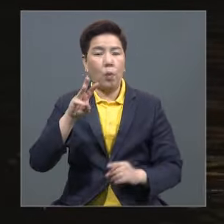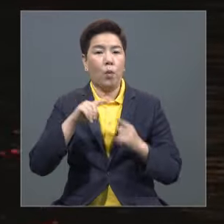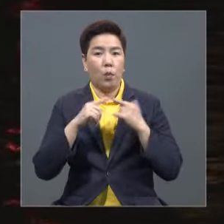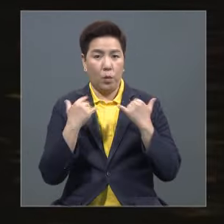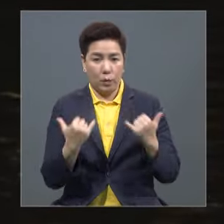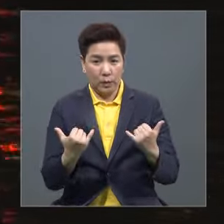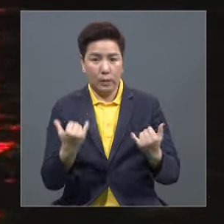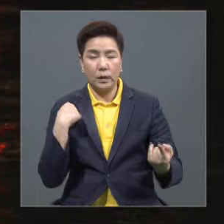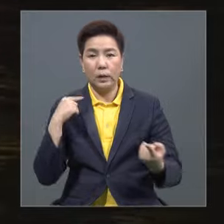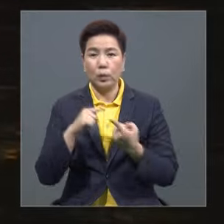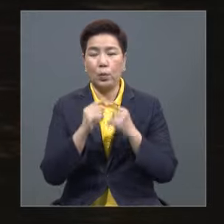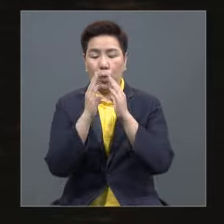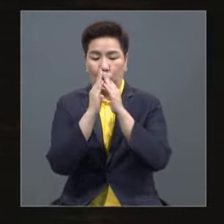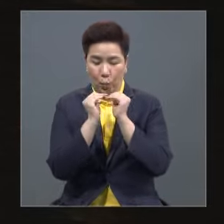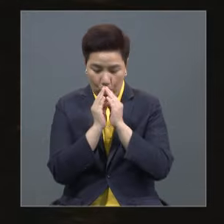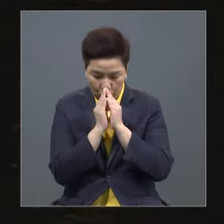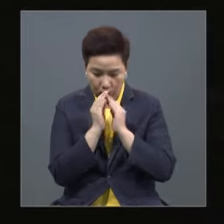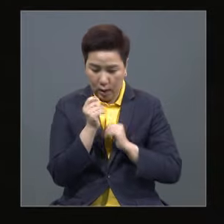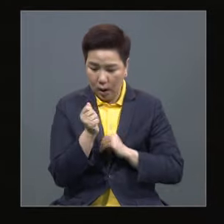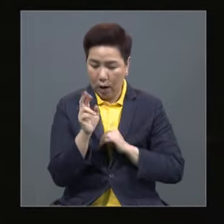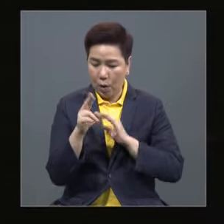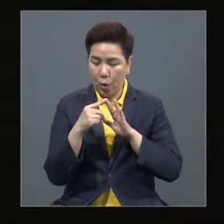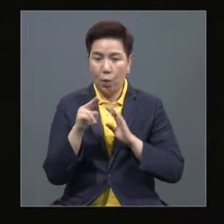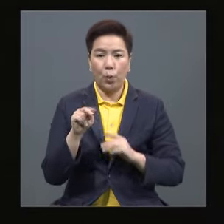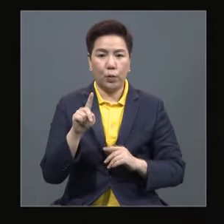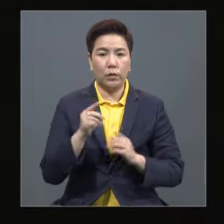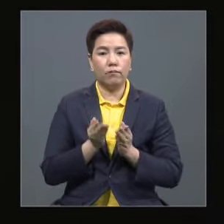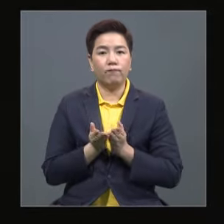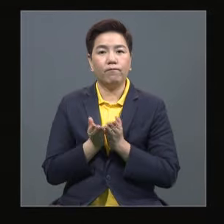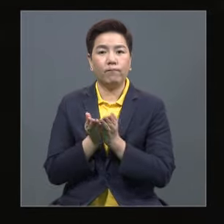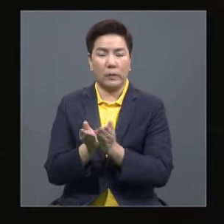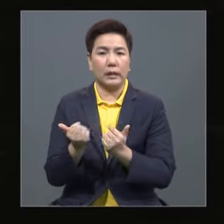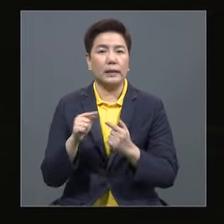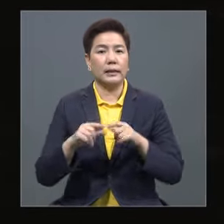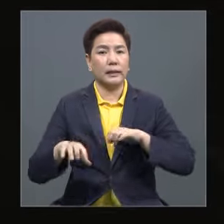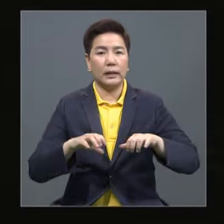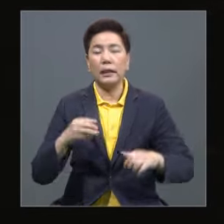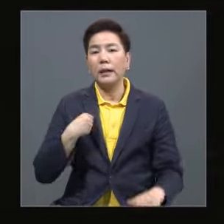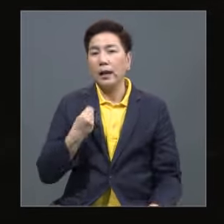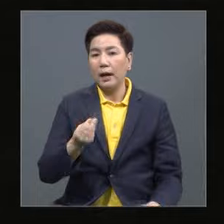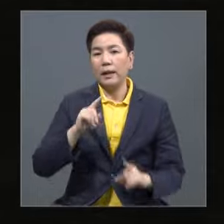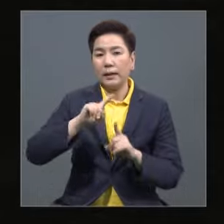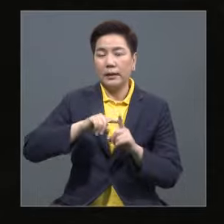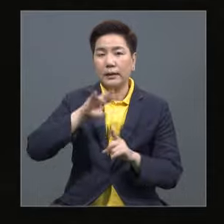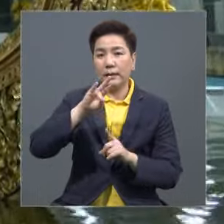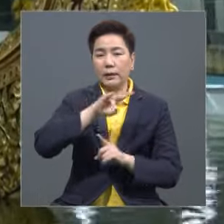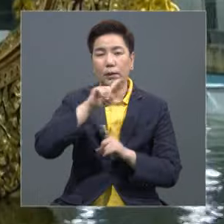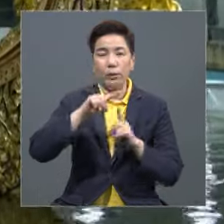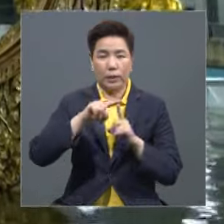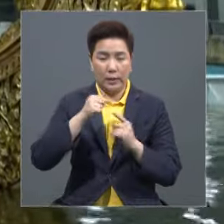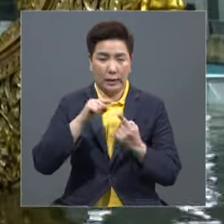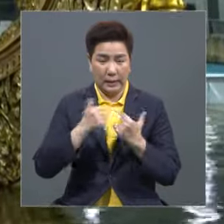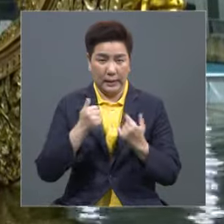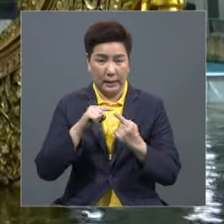2567ณวัดอรุณราชวรารามราชวรมหาวิหารกำหนดจัดให้มีขึ้นในวันที่ 27ตุลาคม